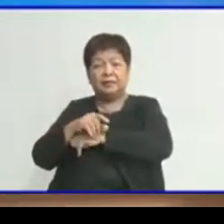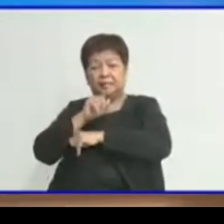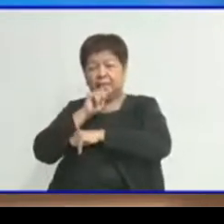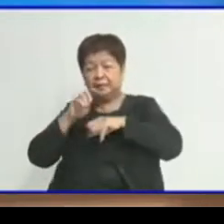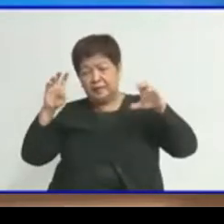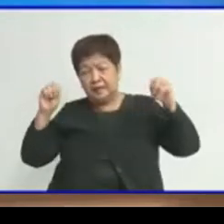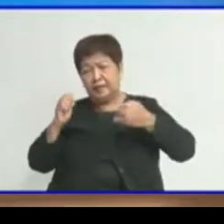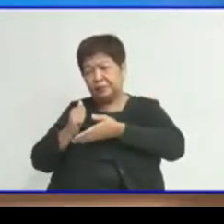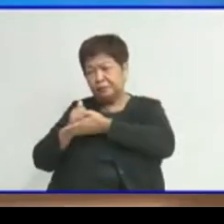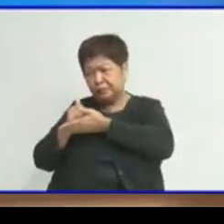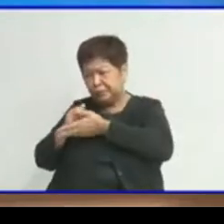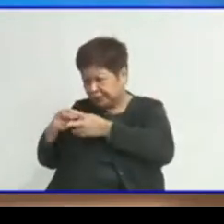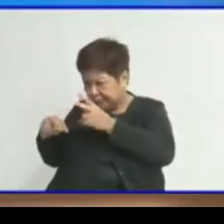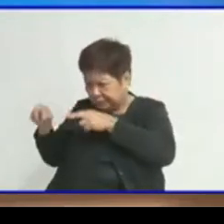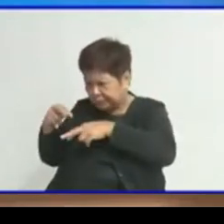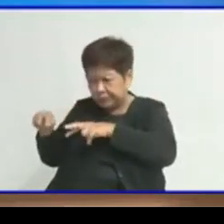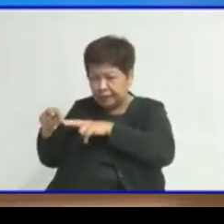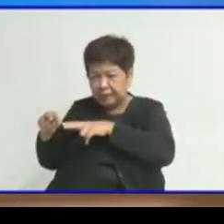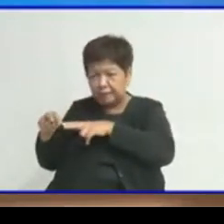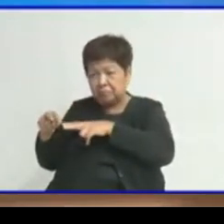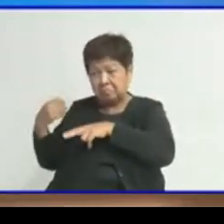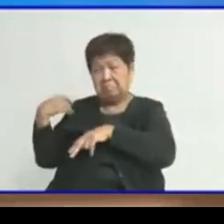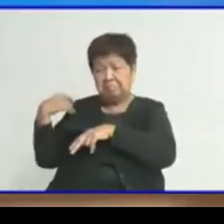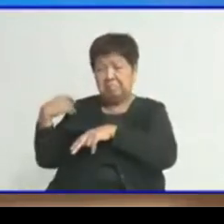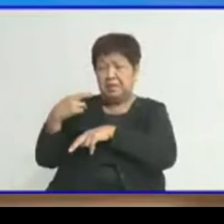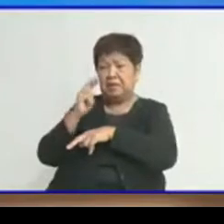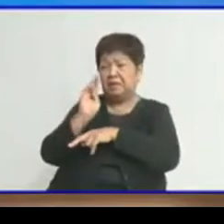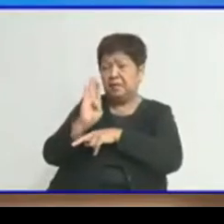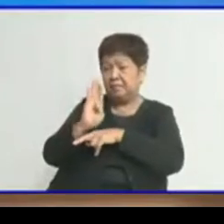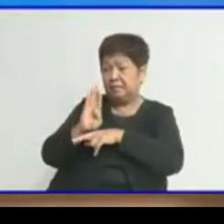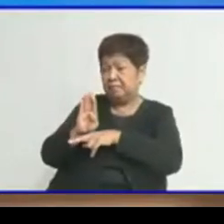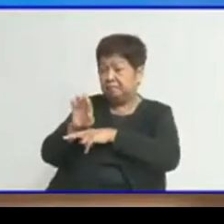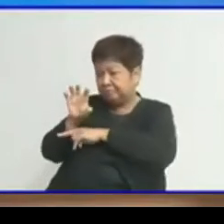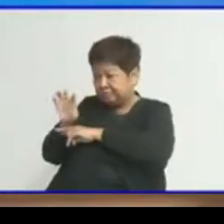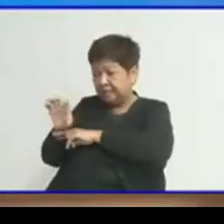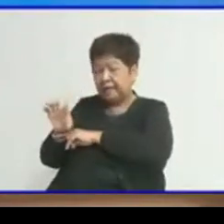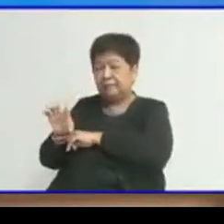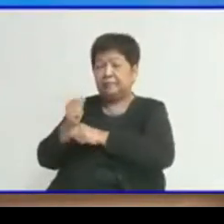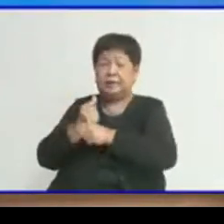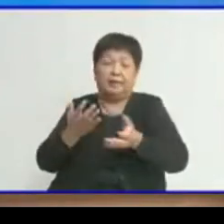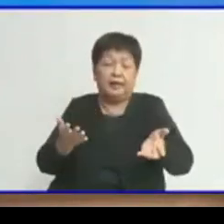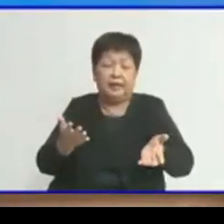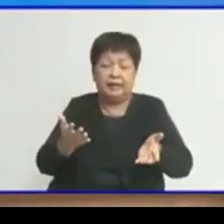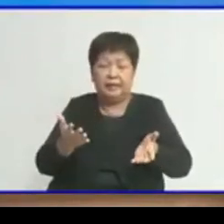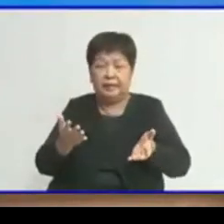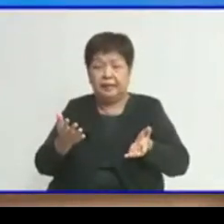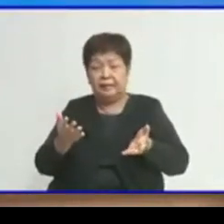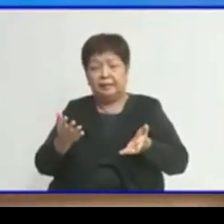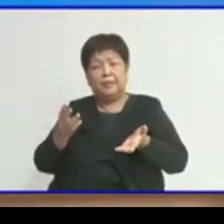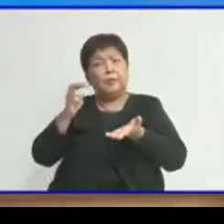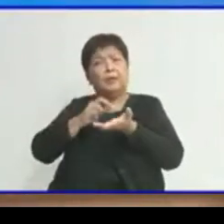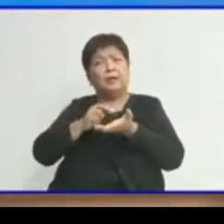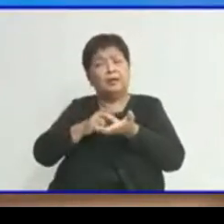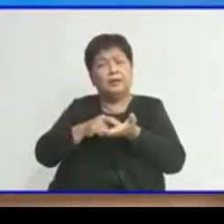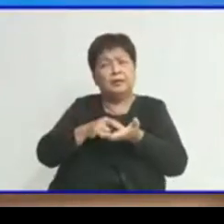ะครับที่ผลบังคับใช้หลังการประกาศเลิกจ้าง After it had been announced in